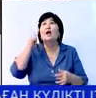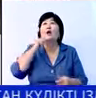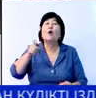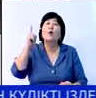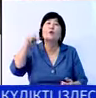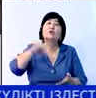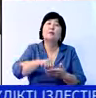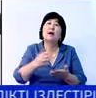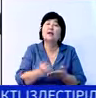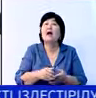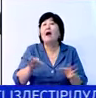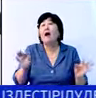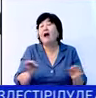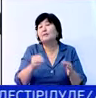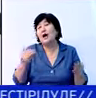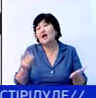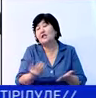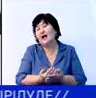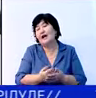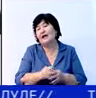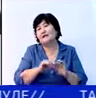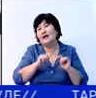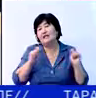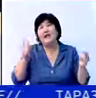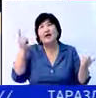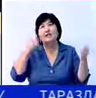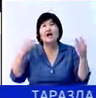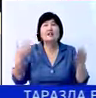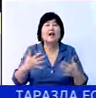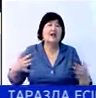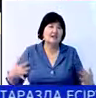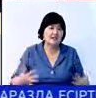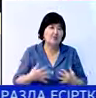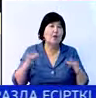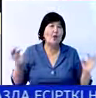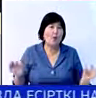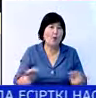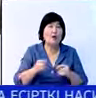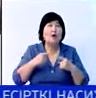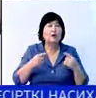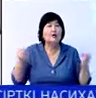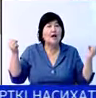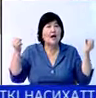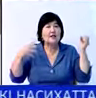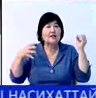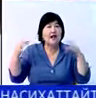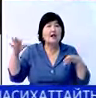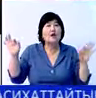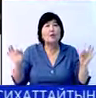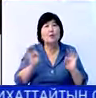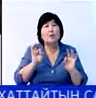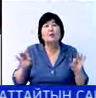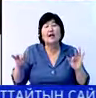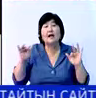көзі болып табылатын аспаптарды жаңаша сөйлетіп, шығармаларды жаңа серпінмен орындады. Түрлі түсті жарық пен музыка үйлесім тапқан